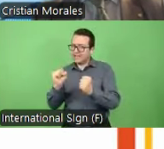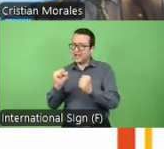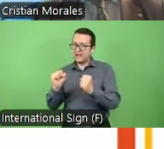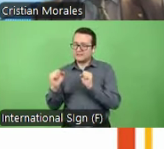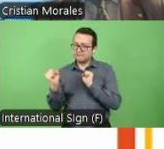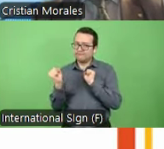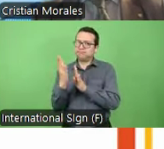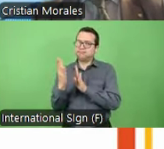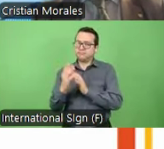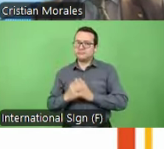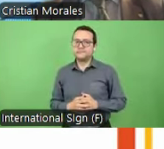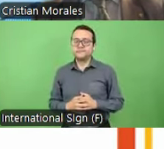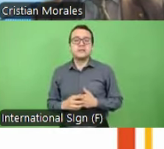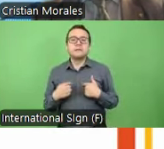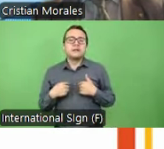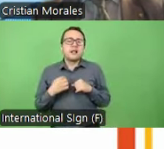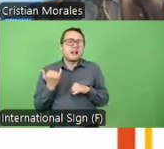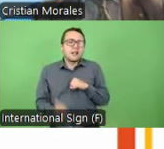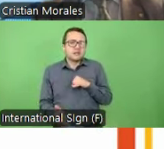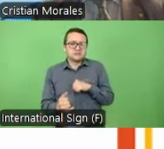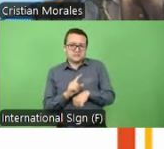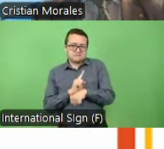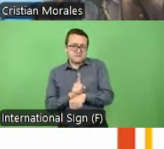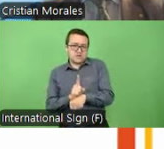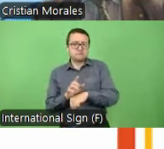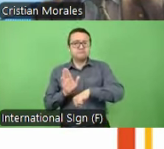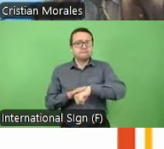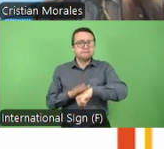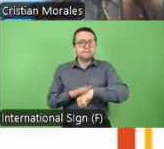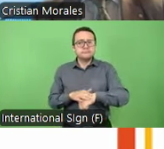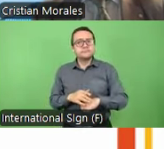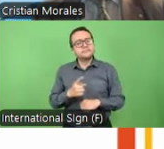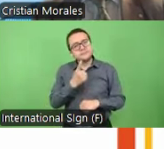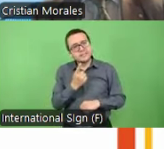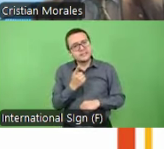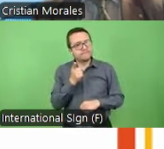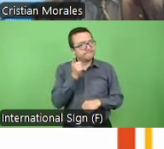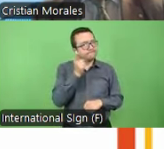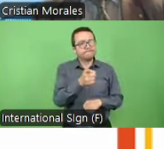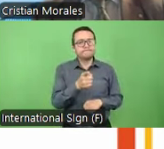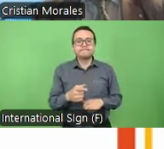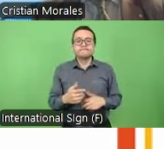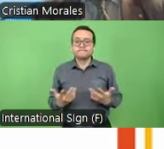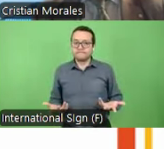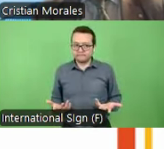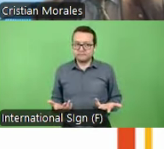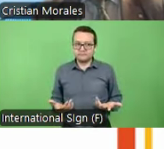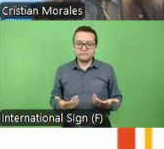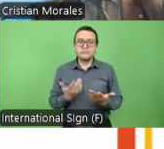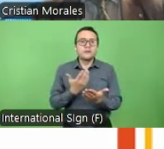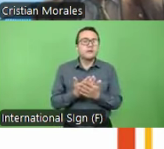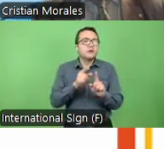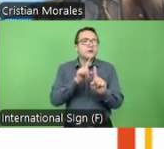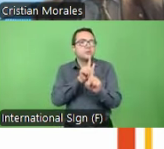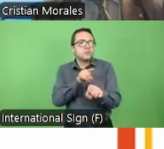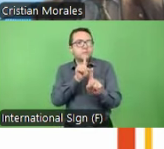région. último minuto, Et me enfin, pour la gustaría minute qui me destacar reste, j'aimerais una de las razones de ser de todo este souligner reporte que tiene que les ver raisons